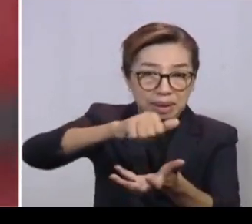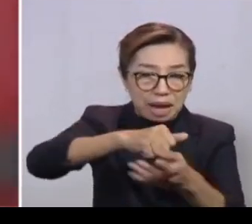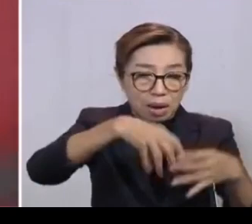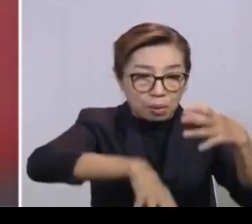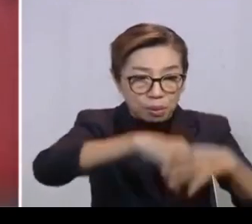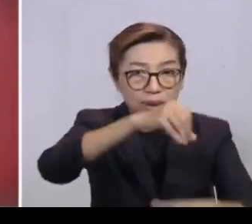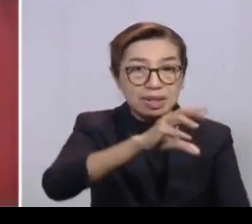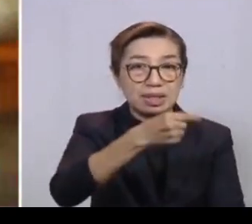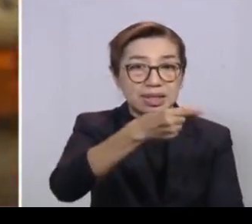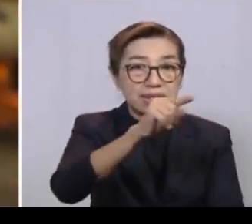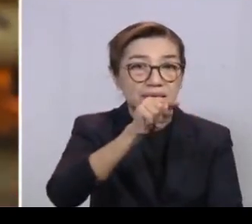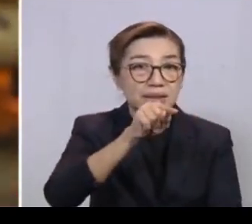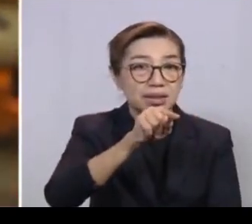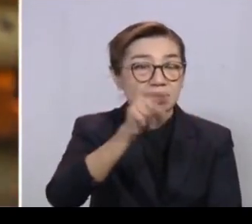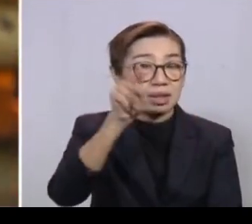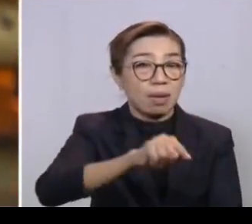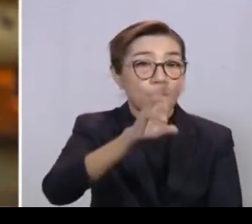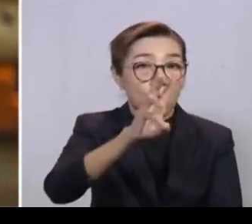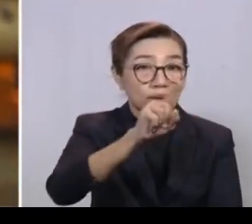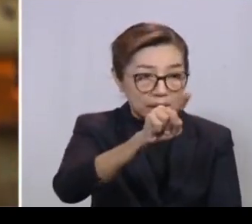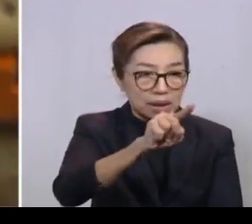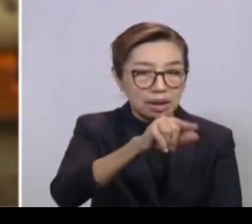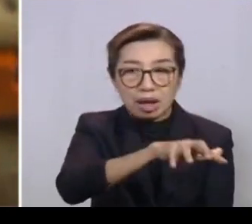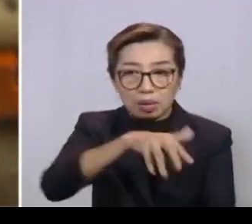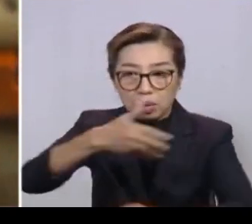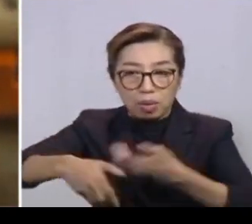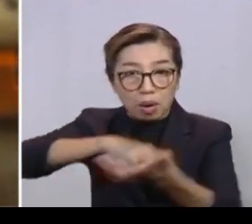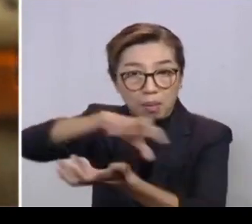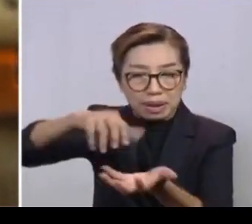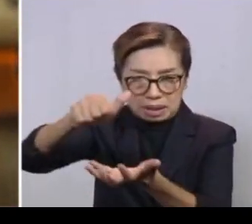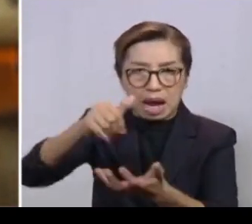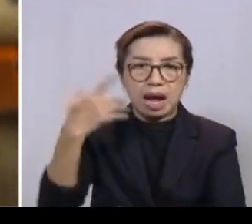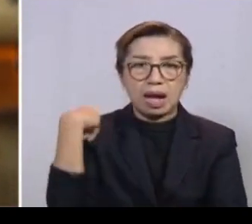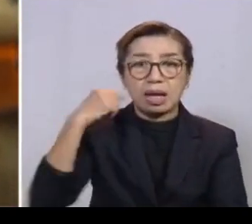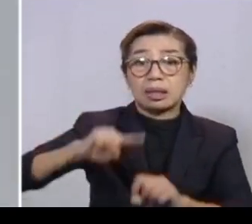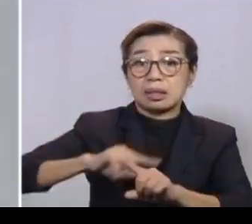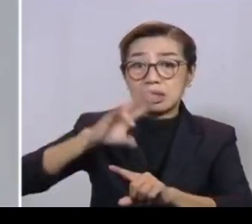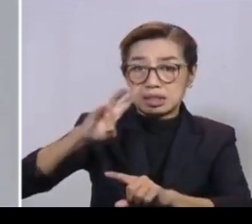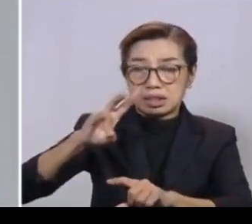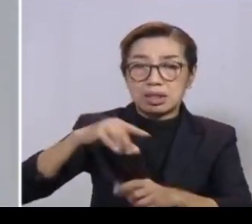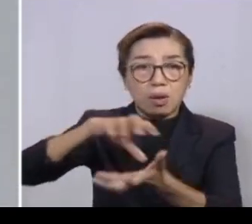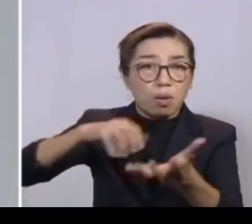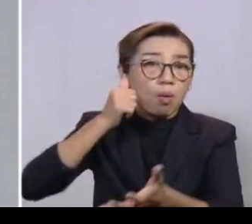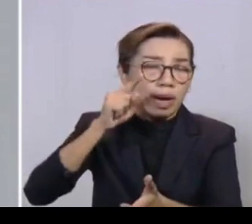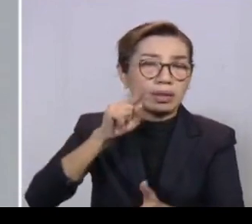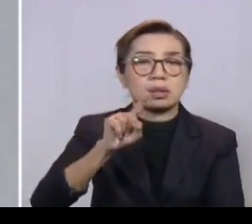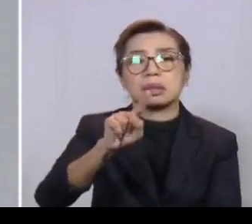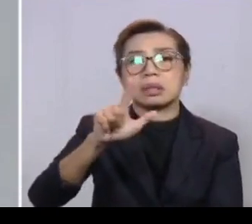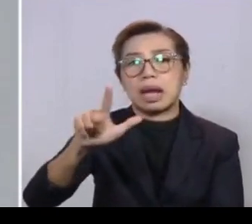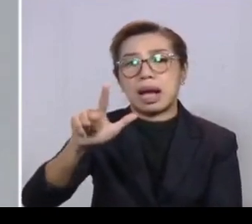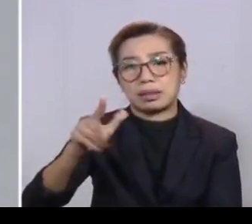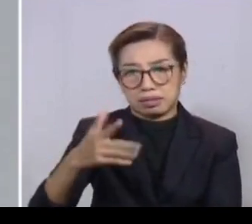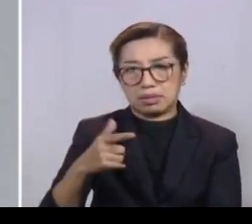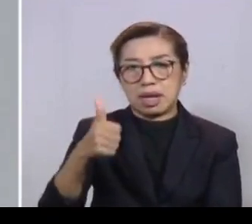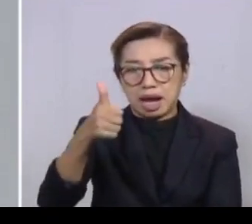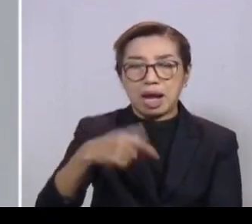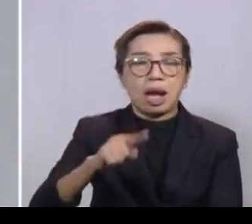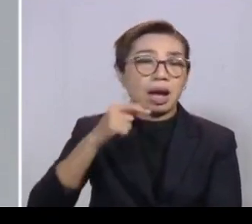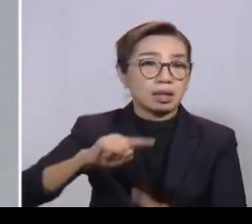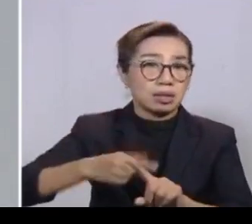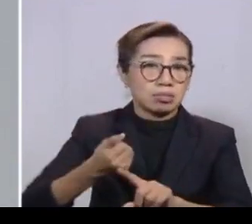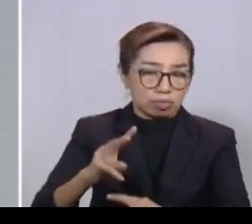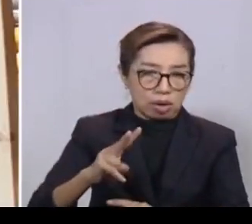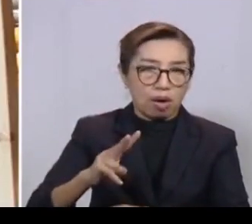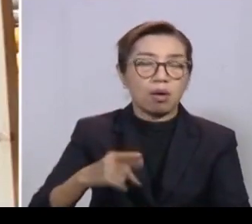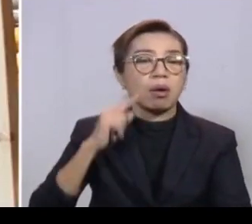g1/61ตามเป้าหมายเดือนกรกฎาคมผลิตได้ 400ล้านลูกบาศก์ฟุตต่อวันธันวาคมเพิ่มเป็น 600